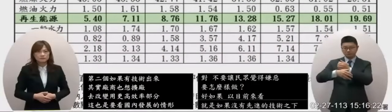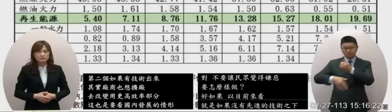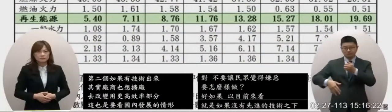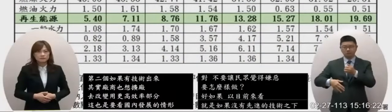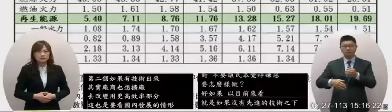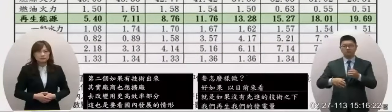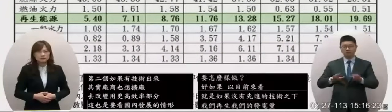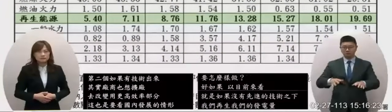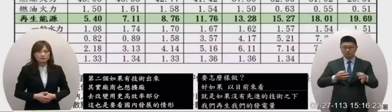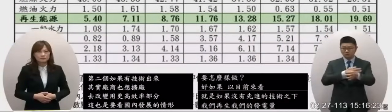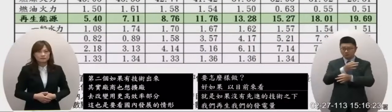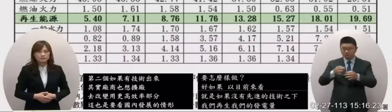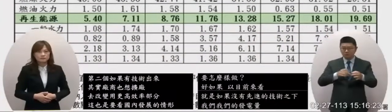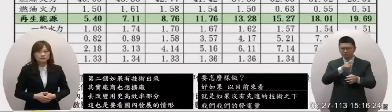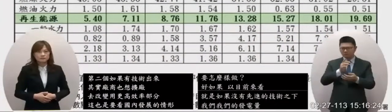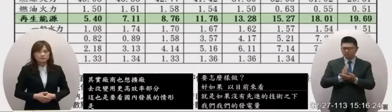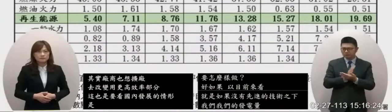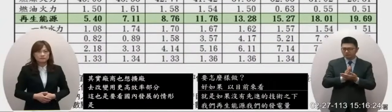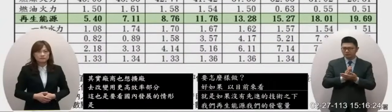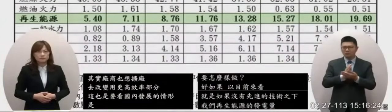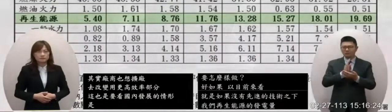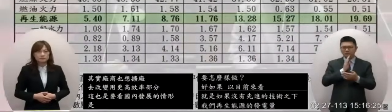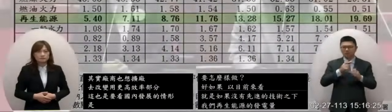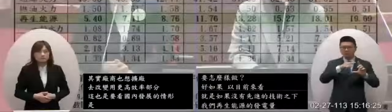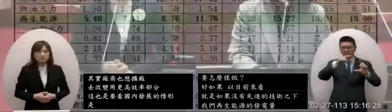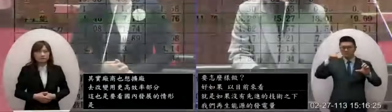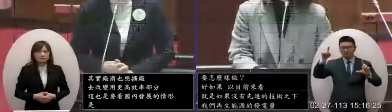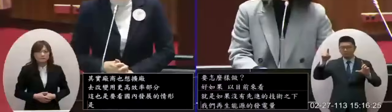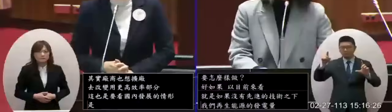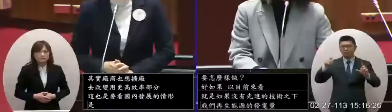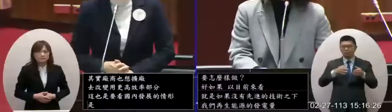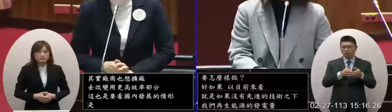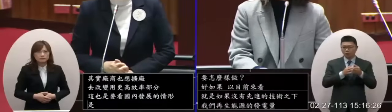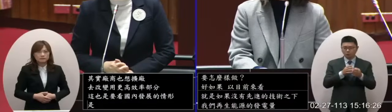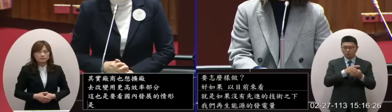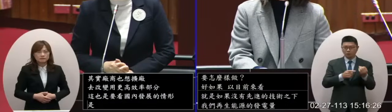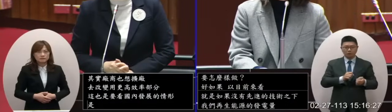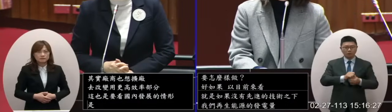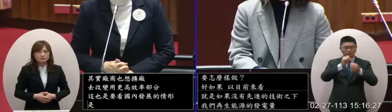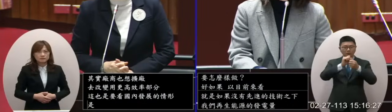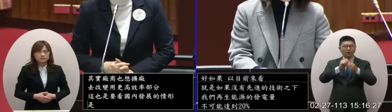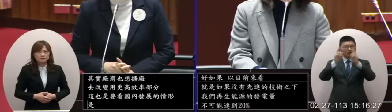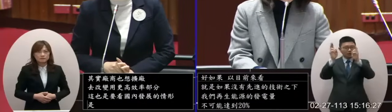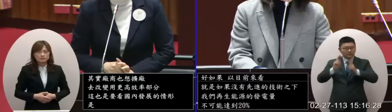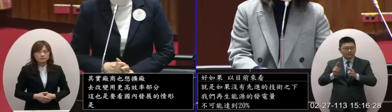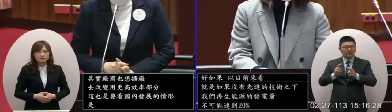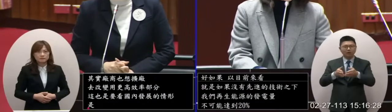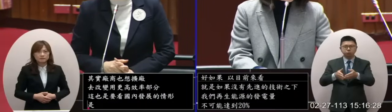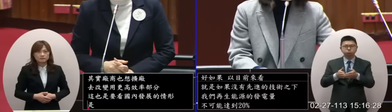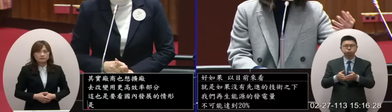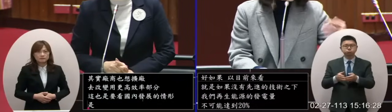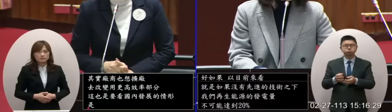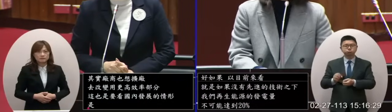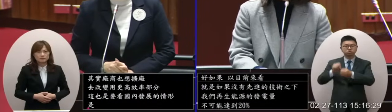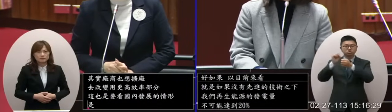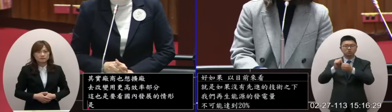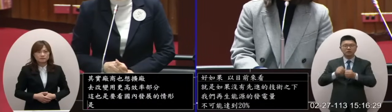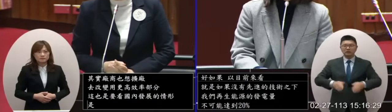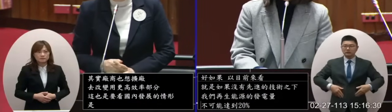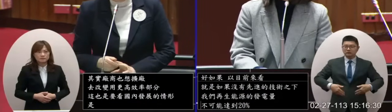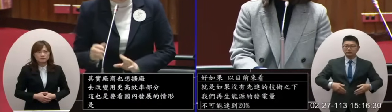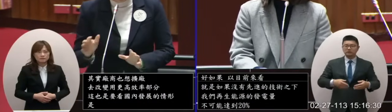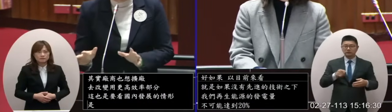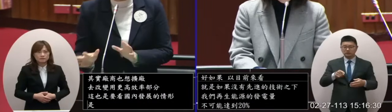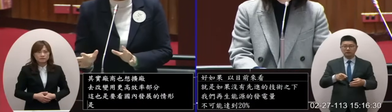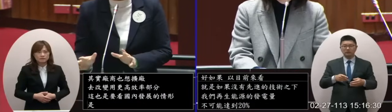估还是有可能是往上，然后需求增加，那用电量增加的情况下，那你们紧急用电会不会用到核电？